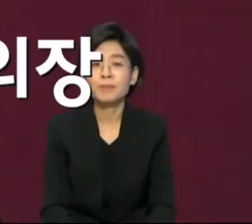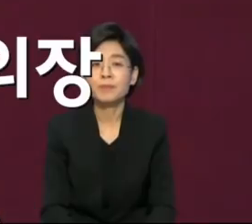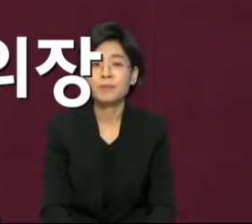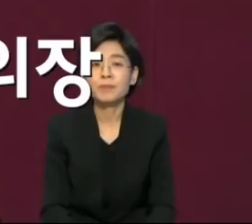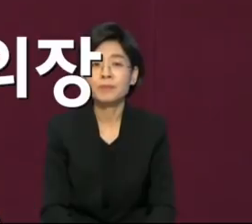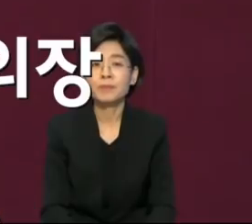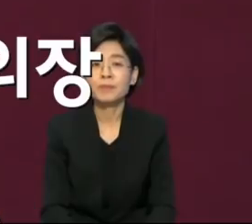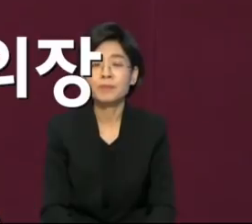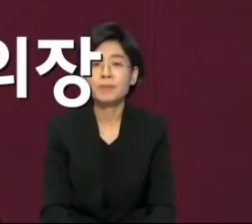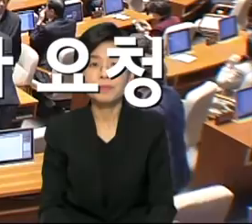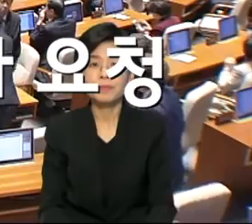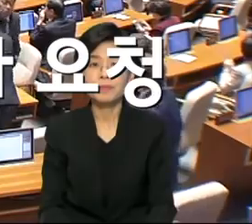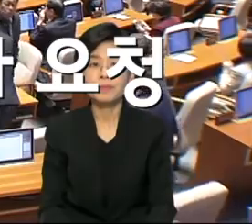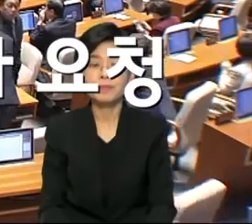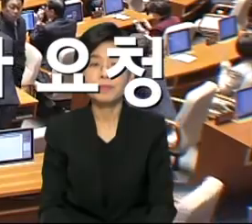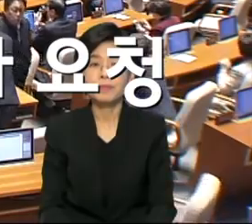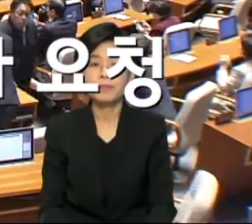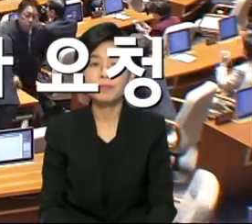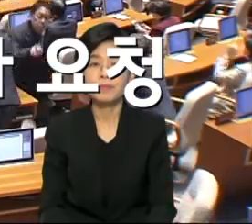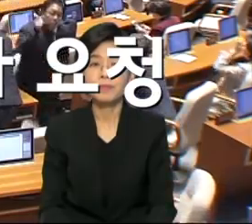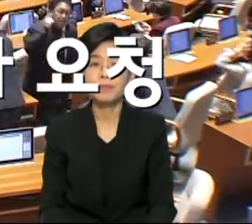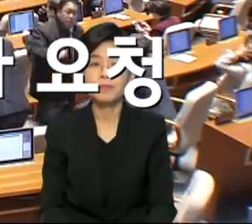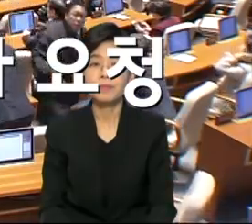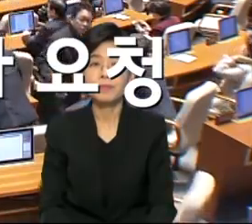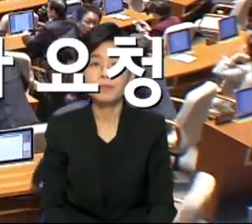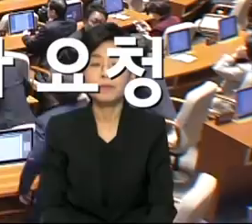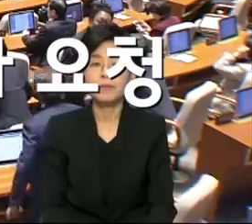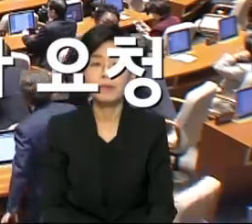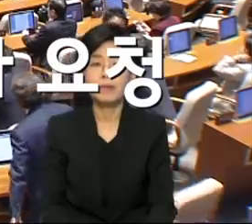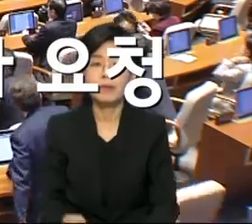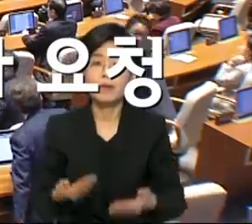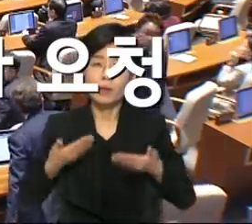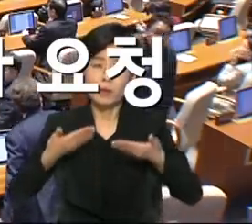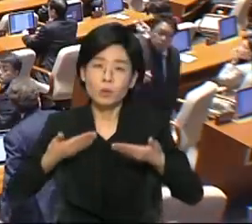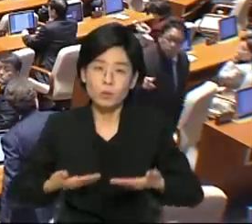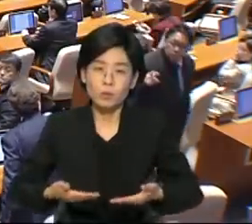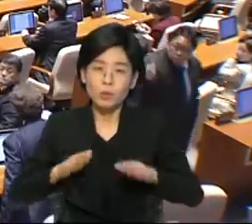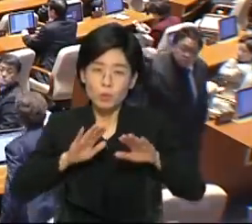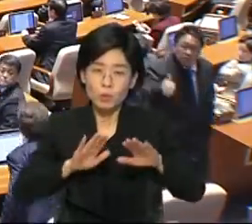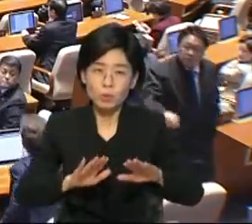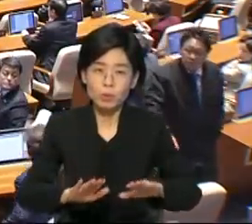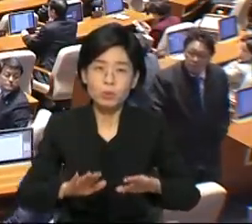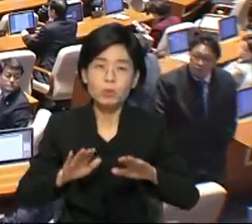잠깐만 잠깐만. 자 이제 조용해 주세요.